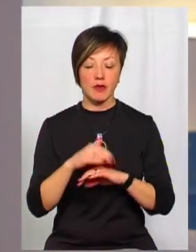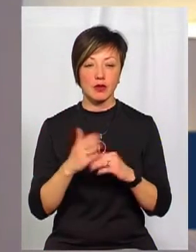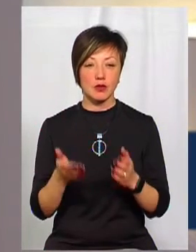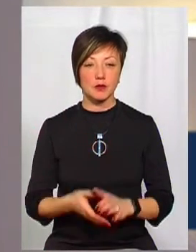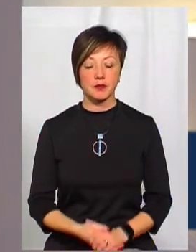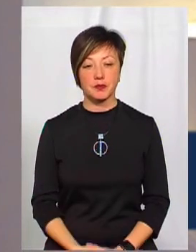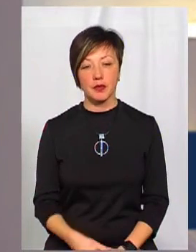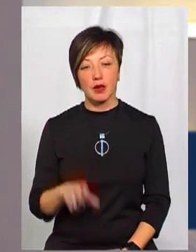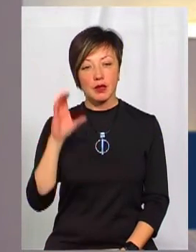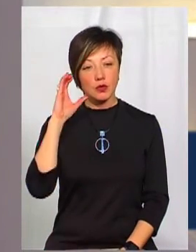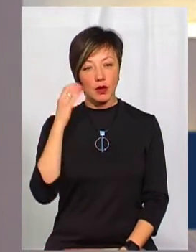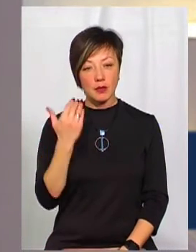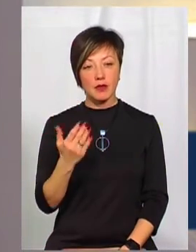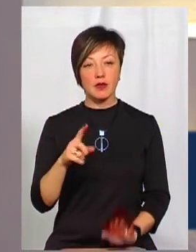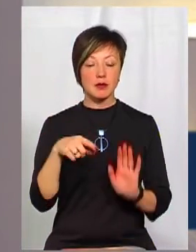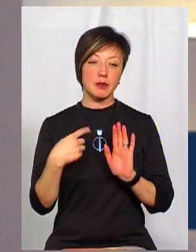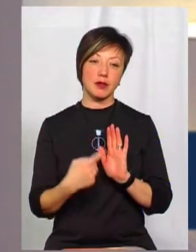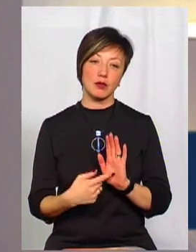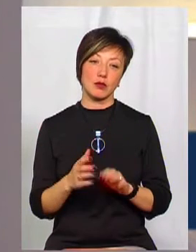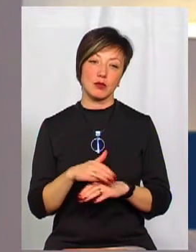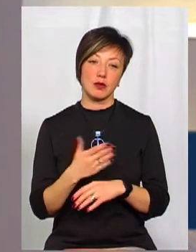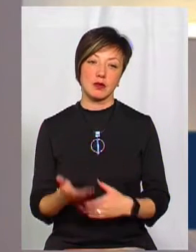вечір. Слухаємо. Ставте питання, будь ласка.